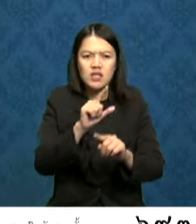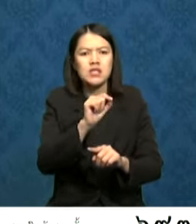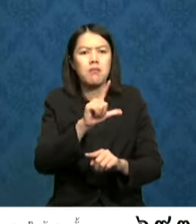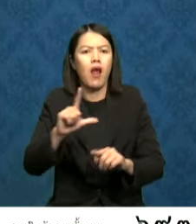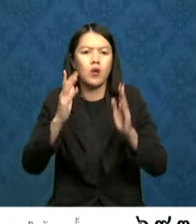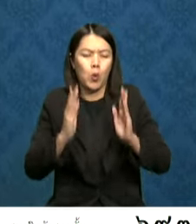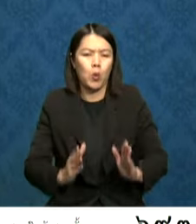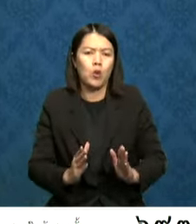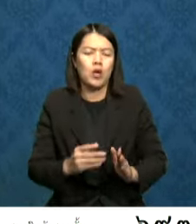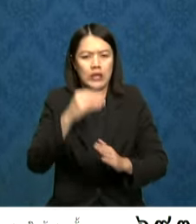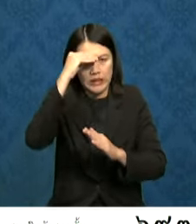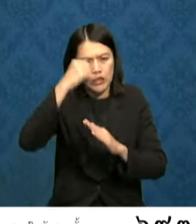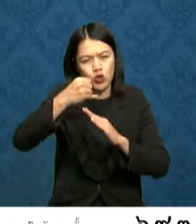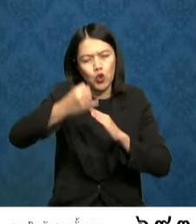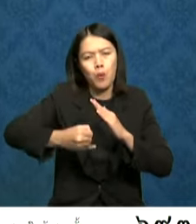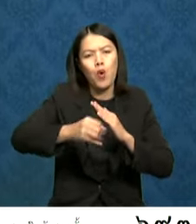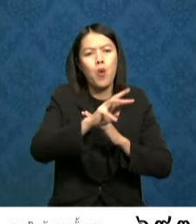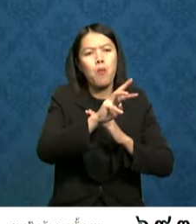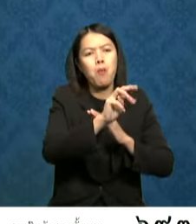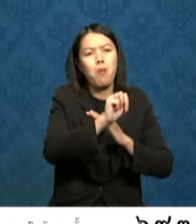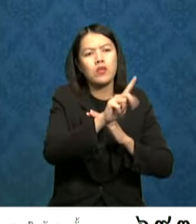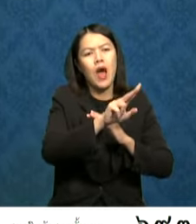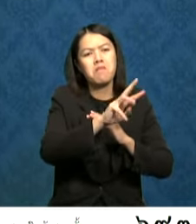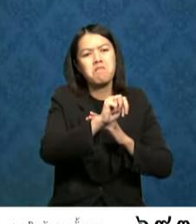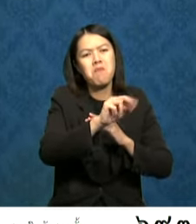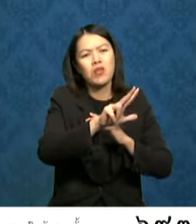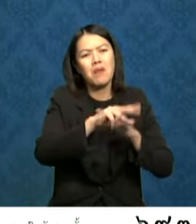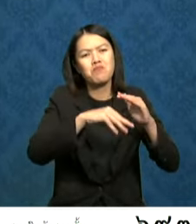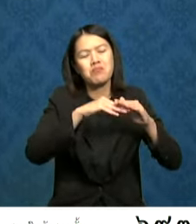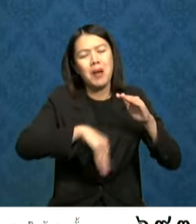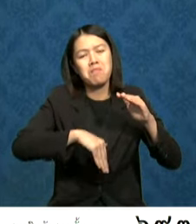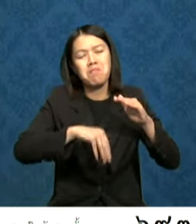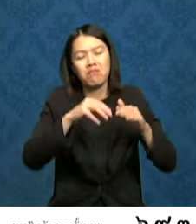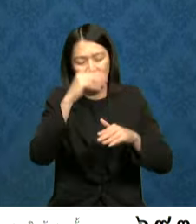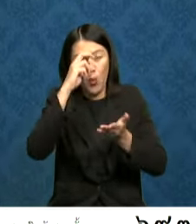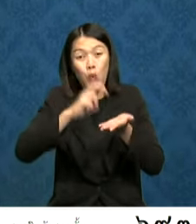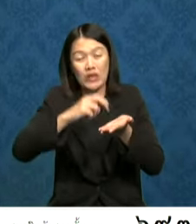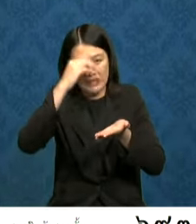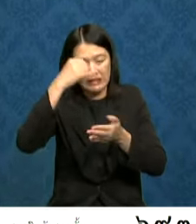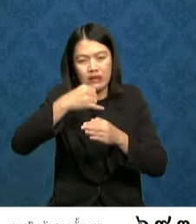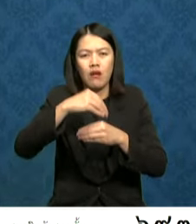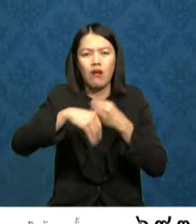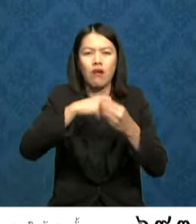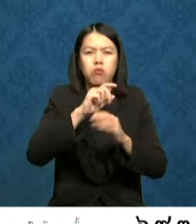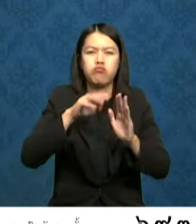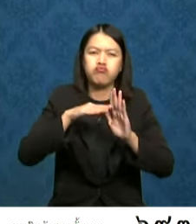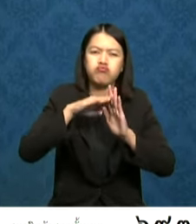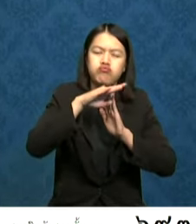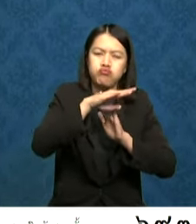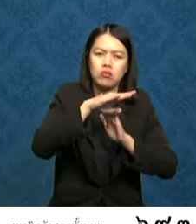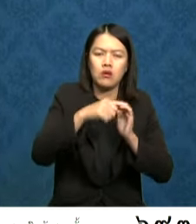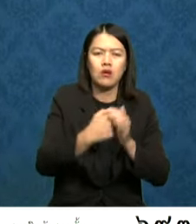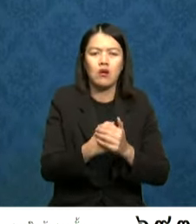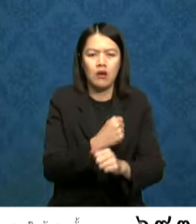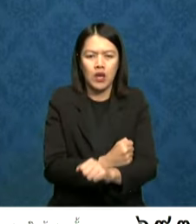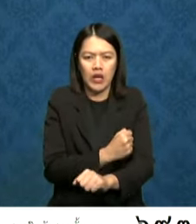เป็นกลุ่มคนที่จบการศึกษาต่ำกว่ามอต้นนะคะเราไม่สามารถที่จะทำให้ศักยภาพเศรษฐกิจมันโตต่อได้ถ้าแรงงาน